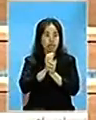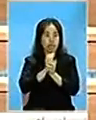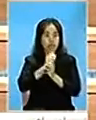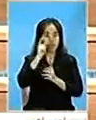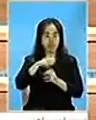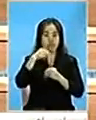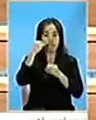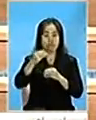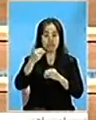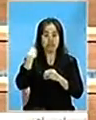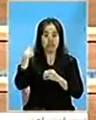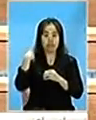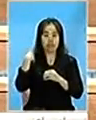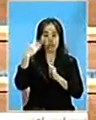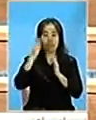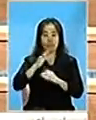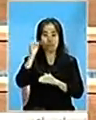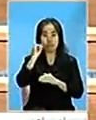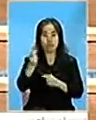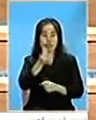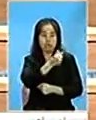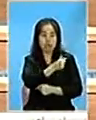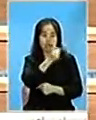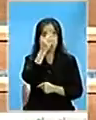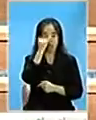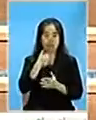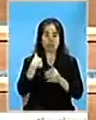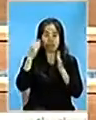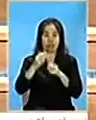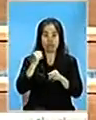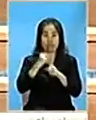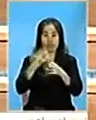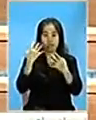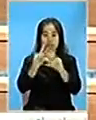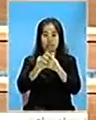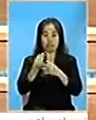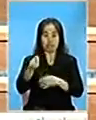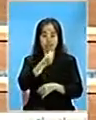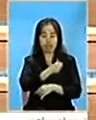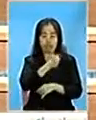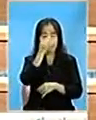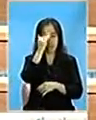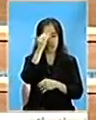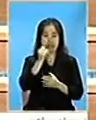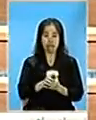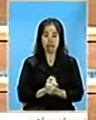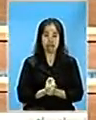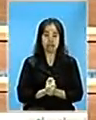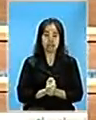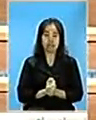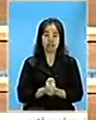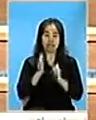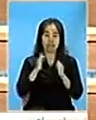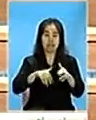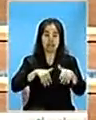ให้โจรมาประดับยศให้ต้องให้นักโทษมาประดับยศให้ท่านประธานครับแล้วประชา